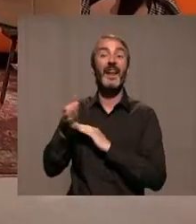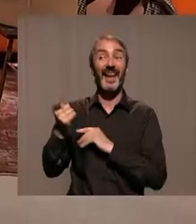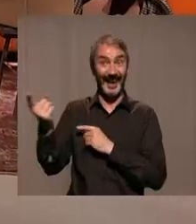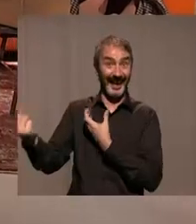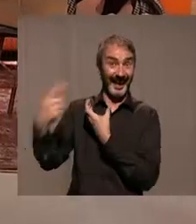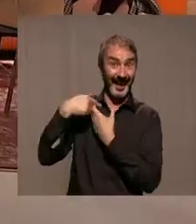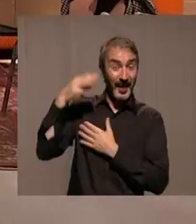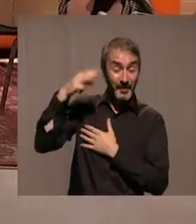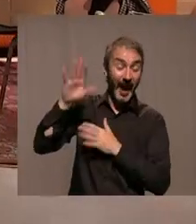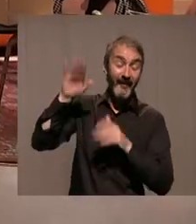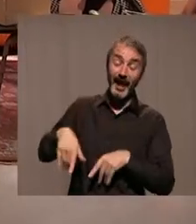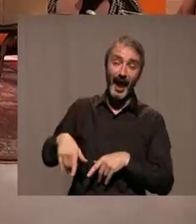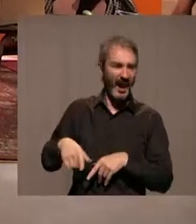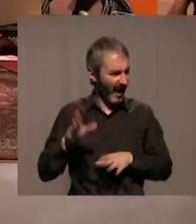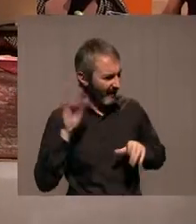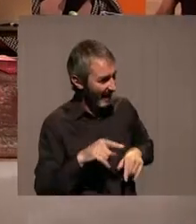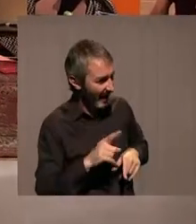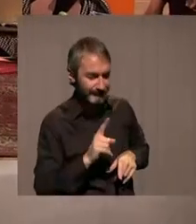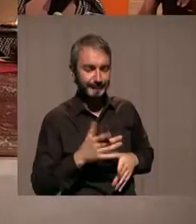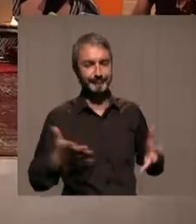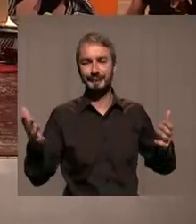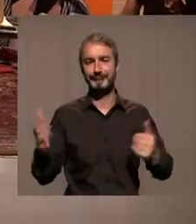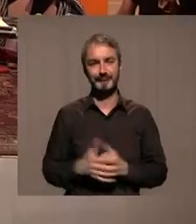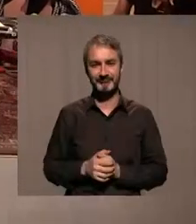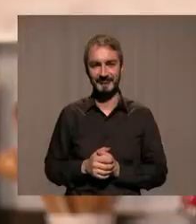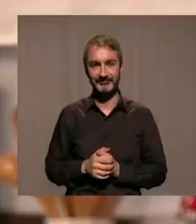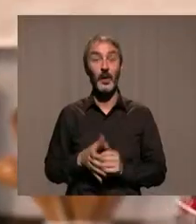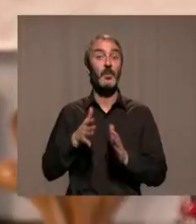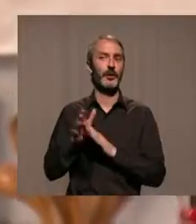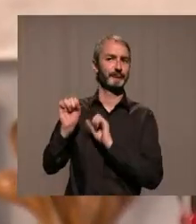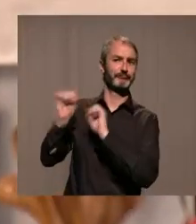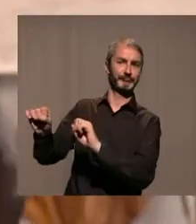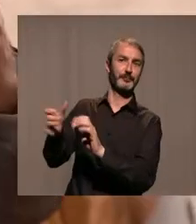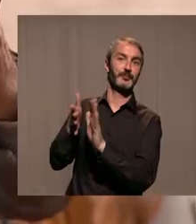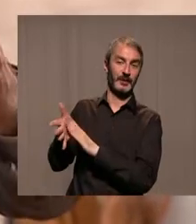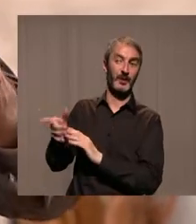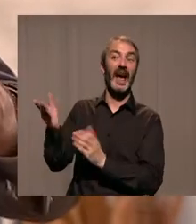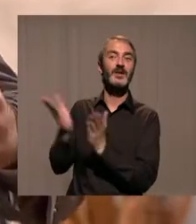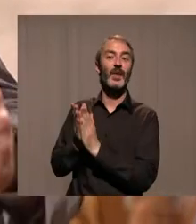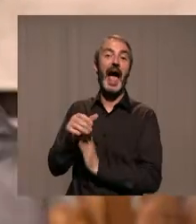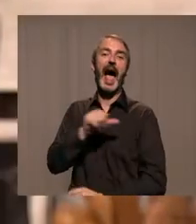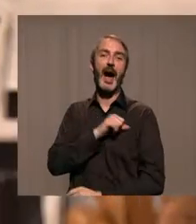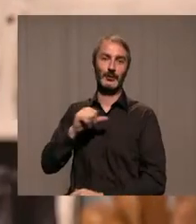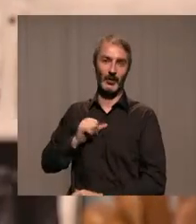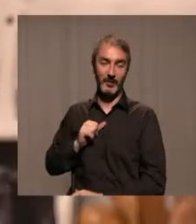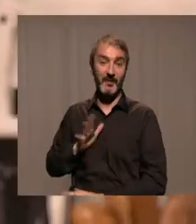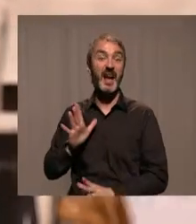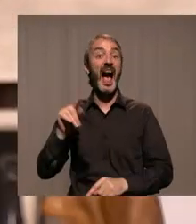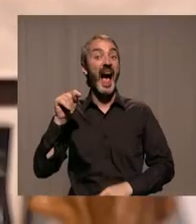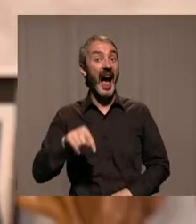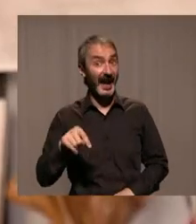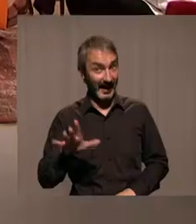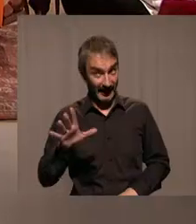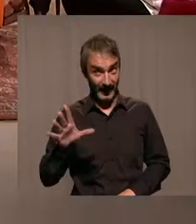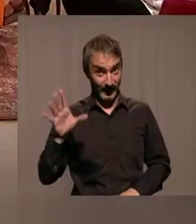però... Finalment no existia. Per això no l'hem deixat entrar, perquè va estudiar l'autònoma. I perquè aquí hem de cabre i molta gent. Bé.